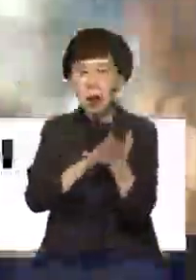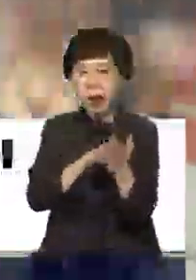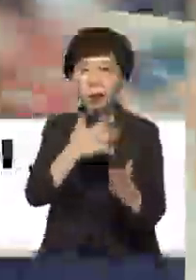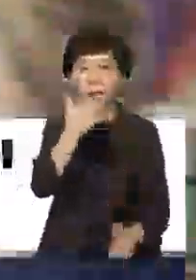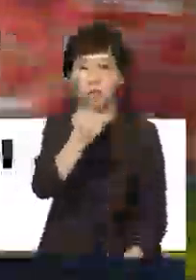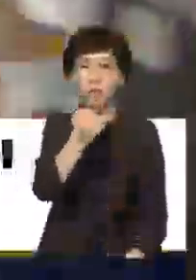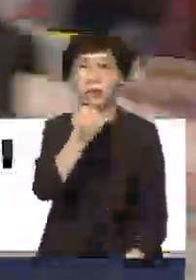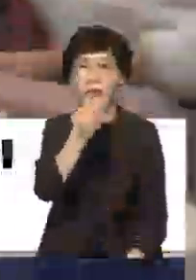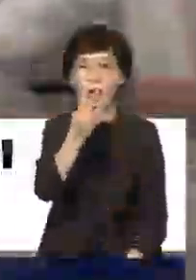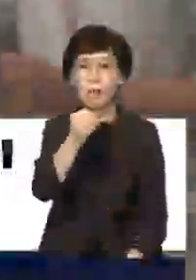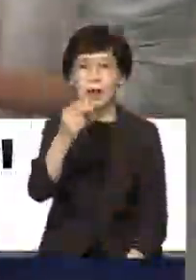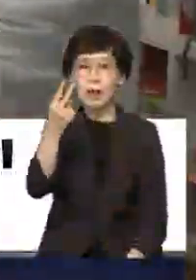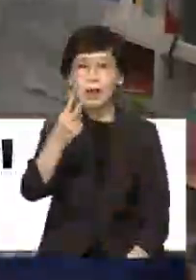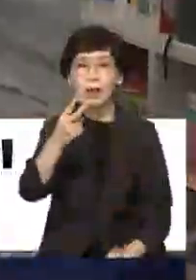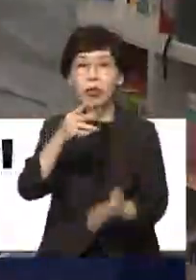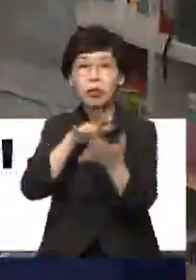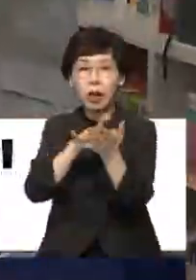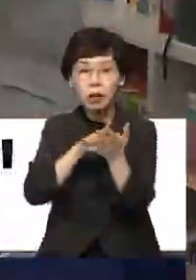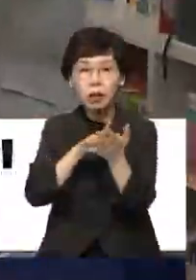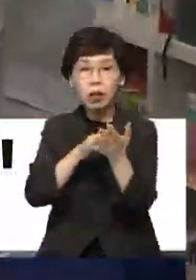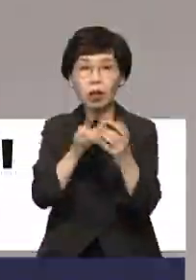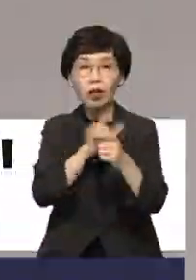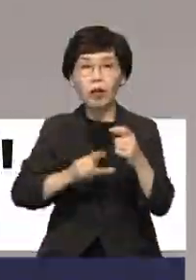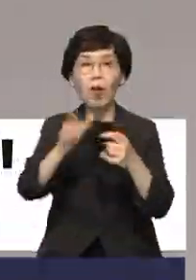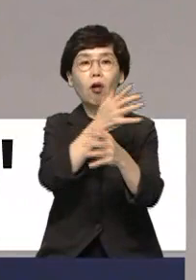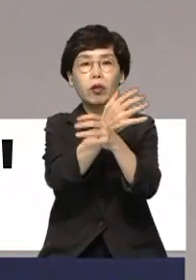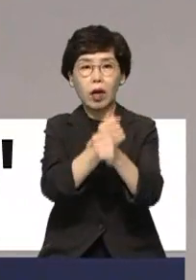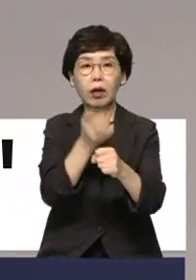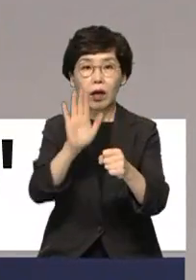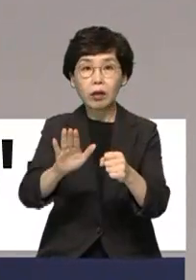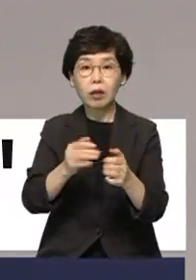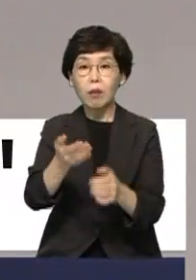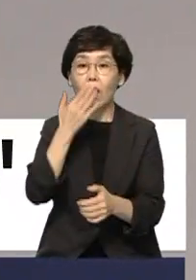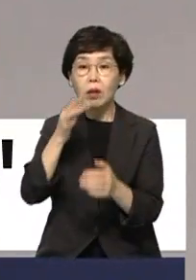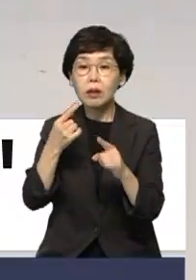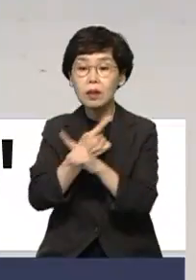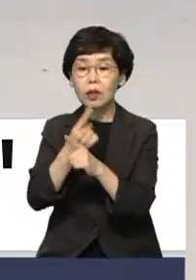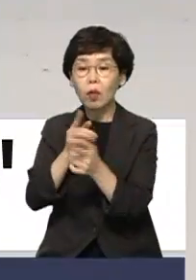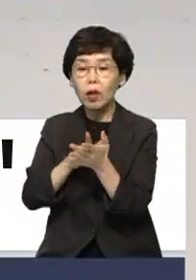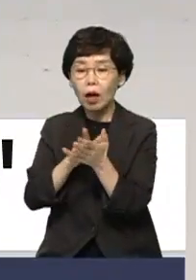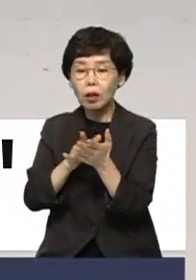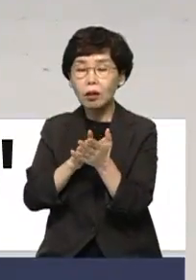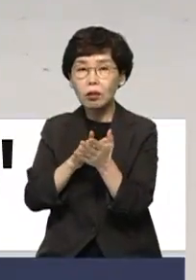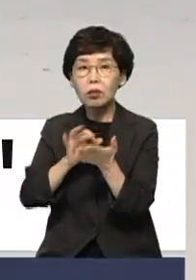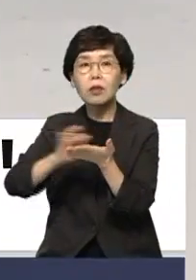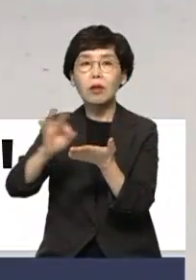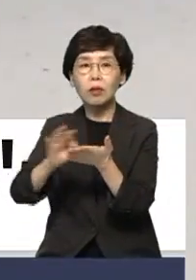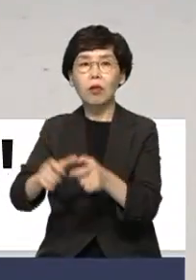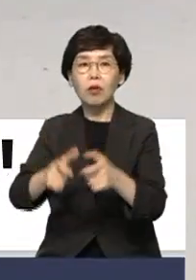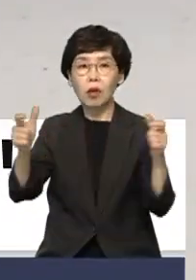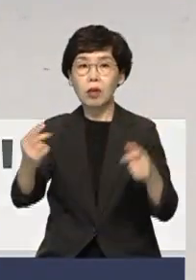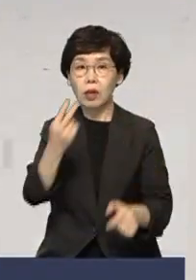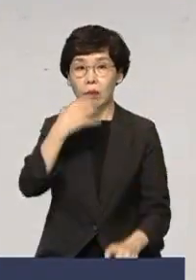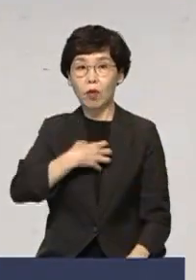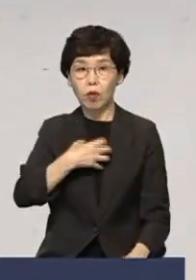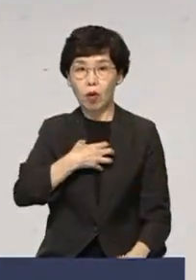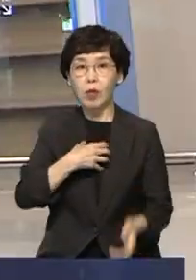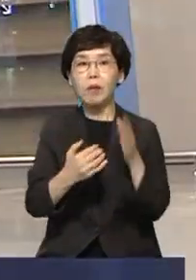명분을 추가로 계약했는데 먹는 치료제 처방도 대폭 늘려 위중증 환자 발생을 최대한 막겠다는